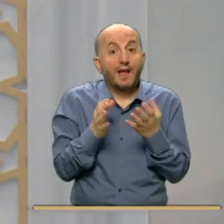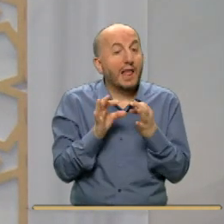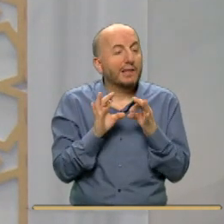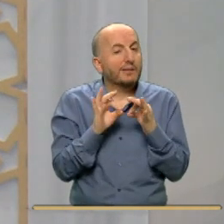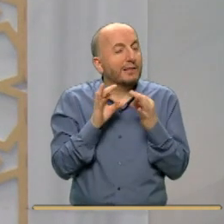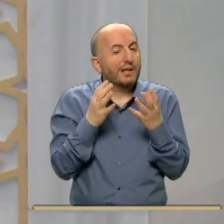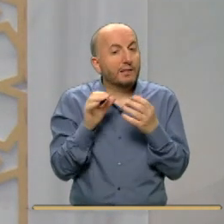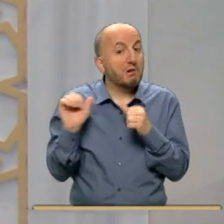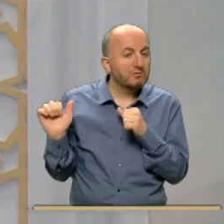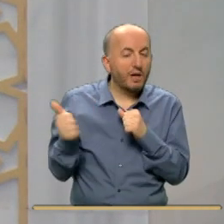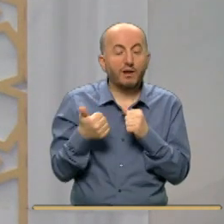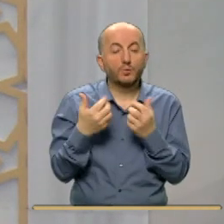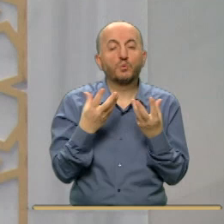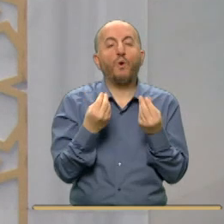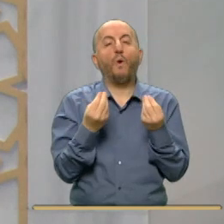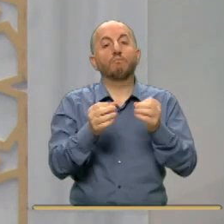değerli olur değil mi?